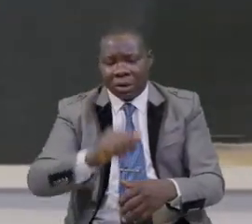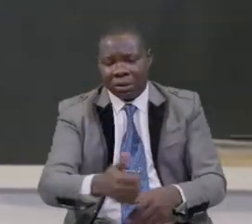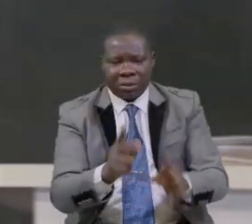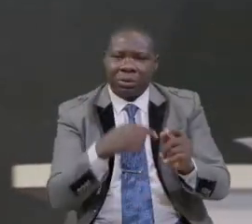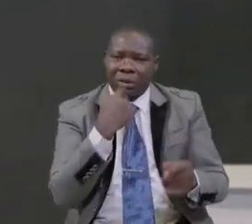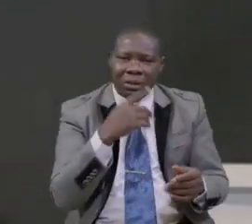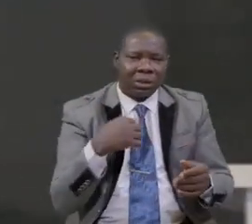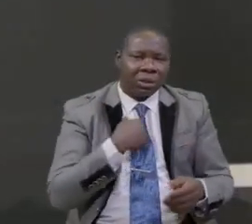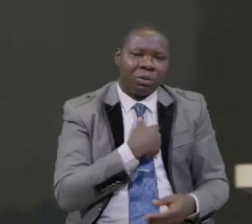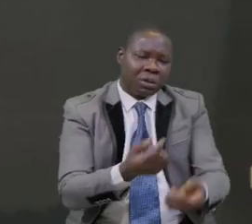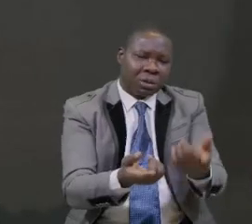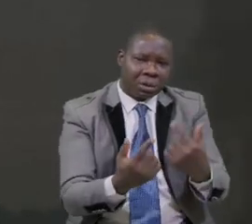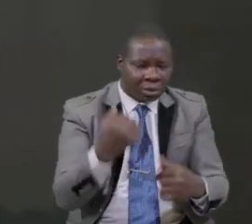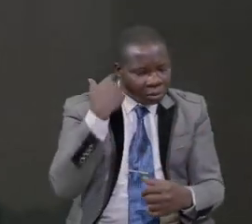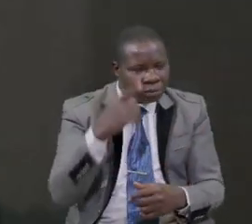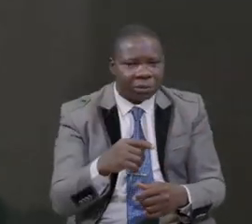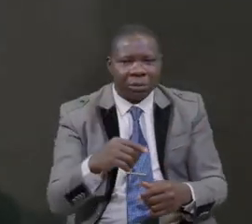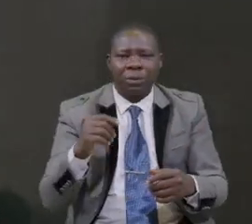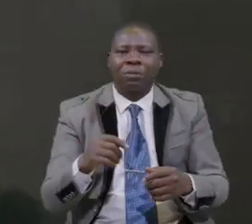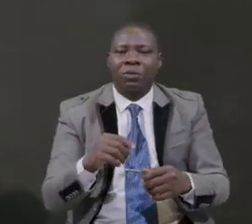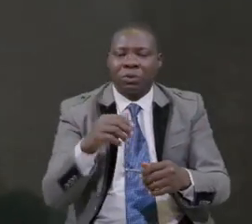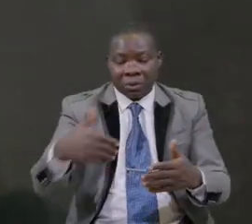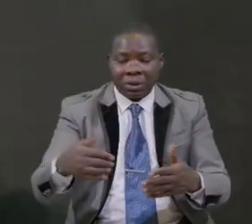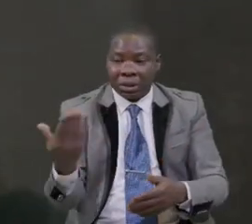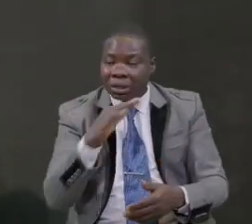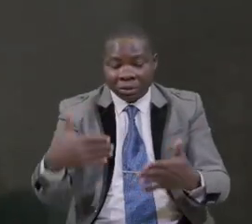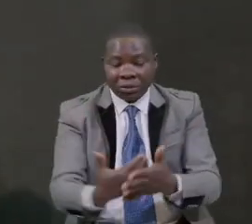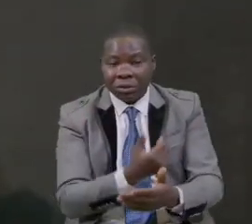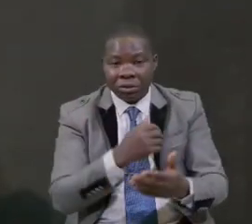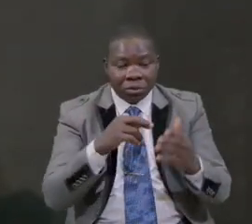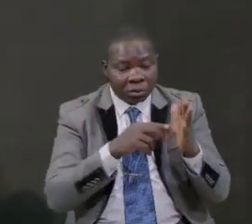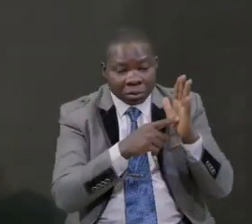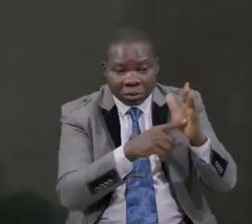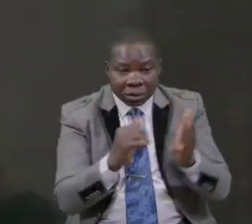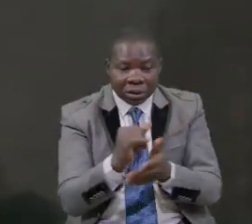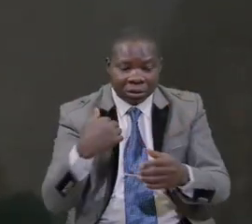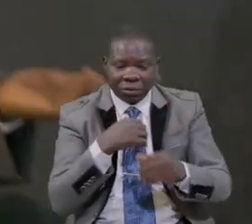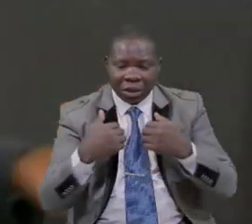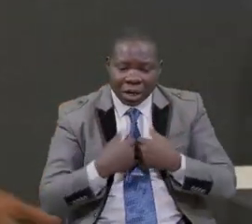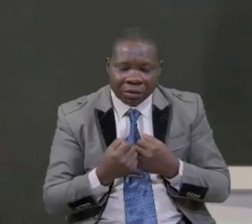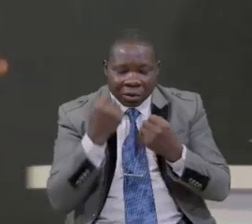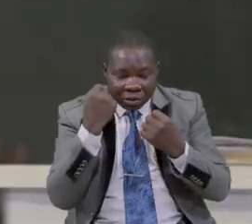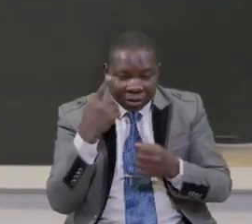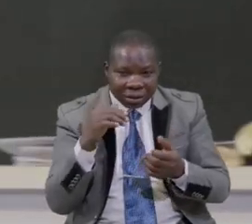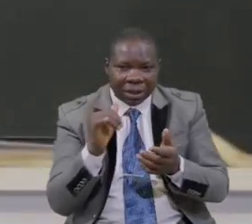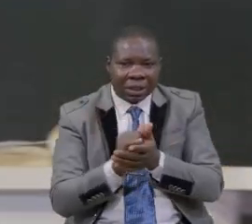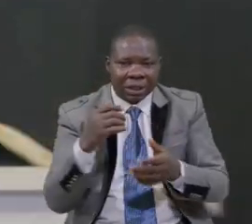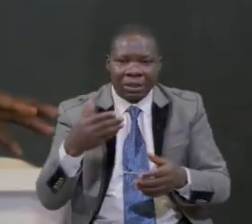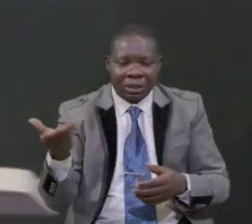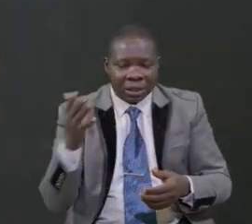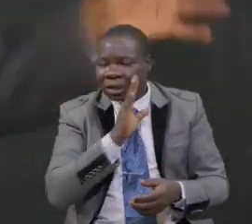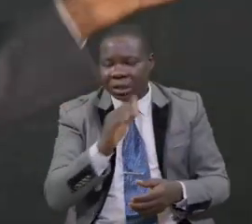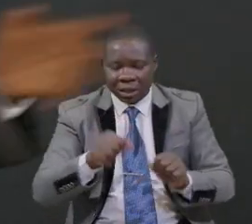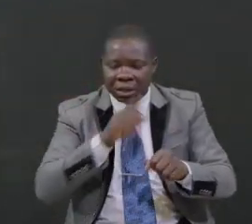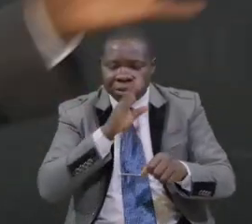nous venons, il y a une nouvelle révélation oh, qu'ils ont découvert, qui peuvent avoir une parole plus grande que la Bible. Vous devez